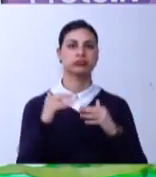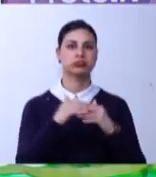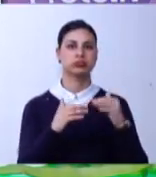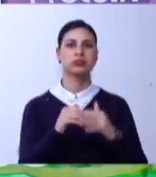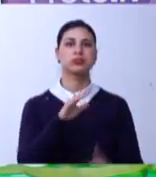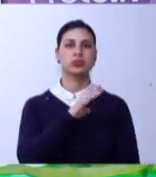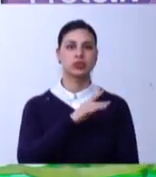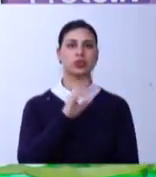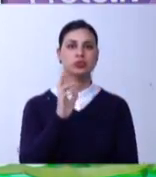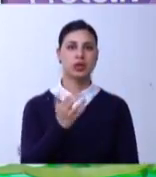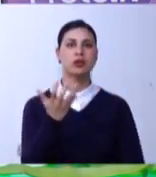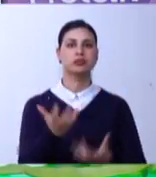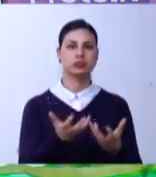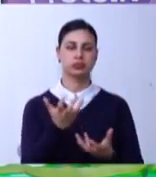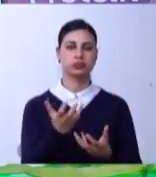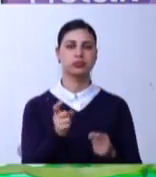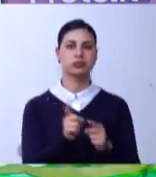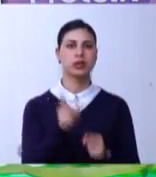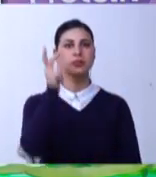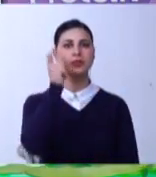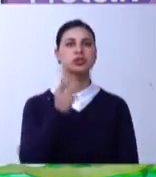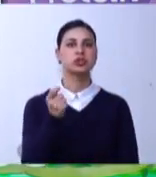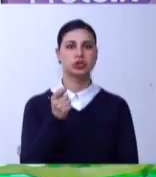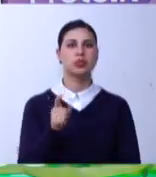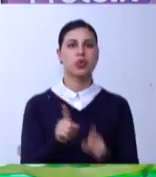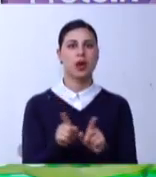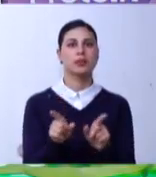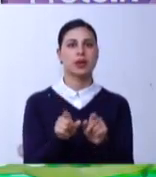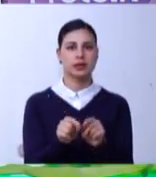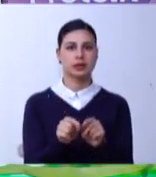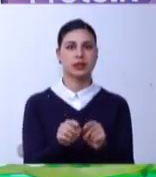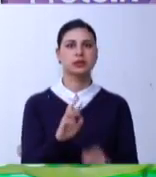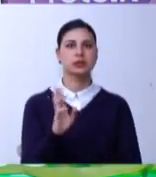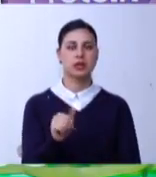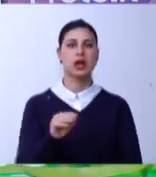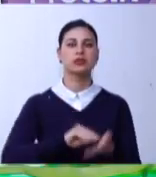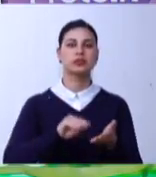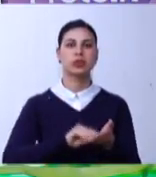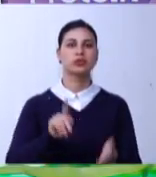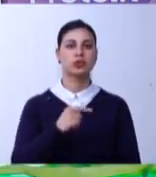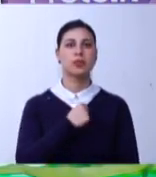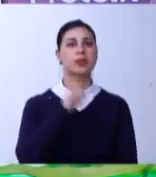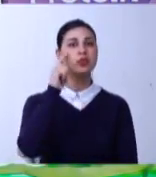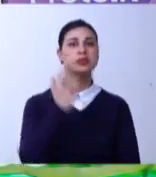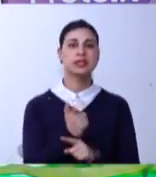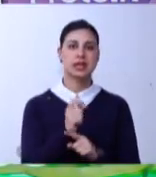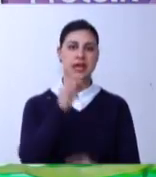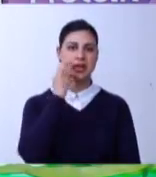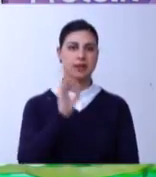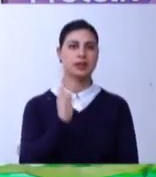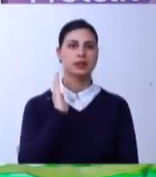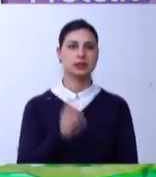და გამოიყენა, რა თქმა უნდა, ციციბურა როგორც გარნირი და წერს რომ მე მგონი ძალიან გემრიელი